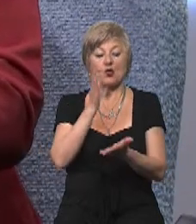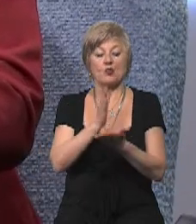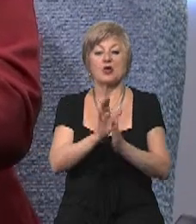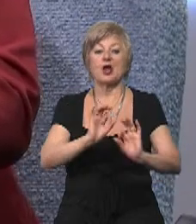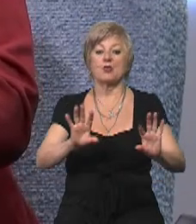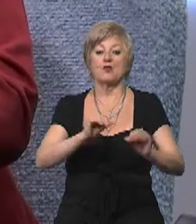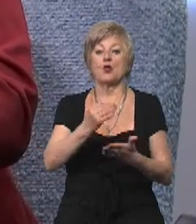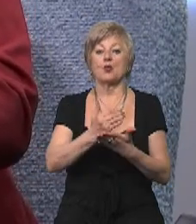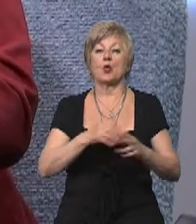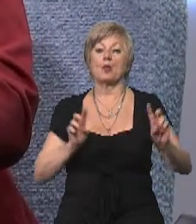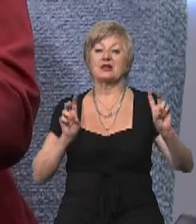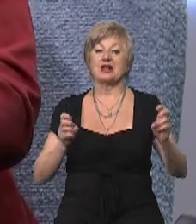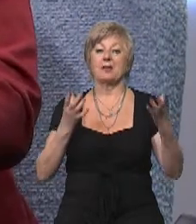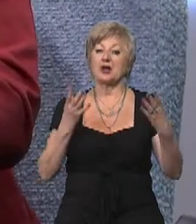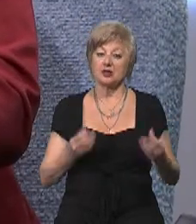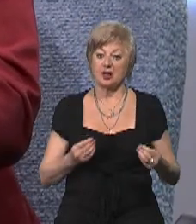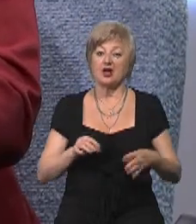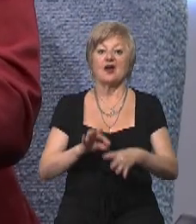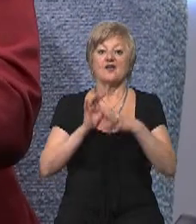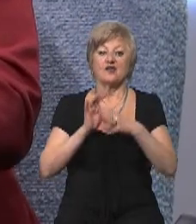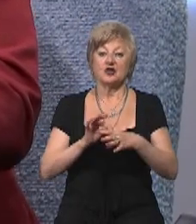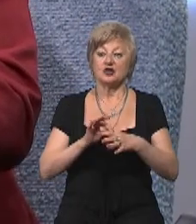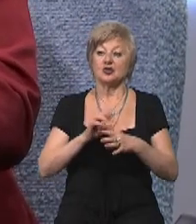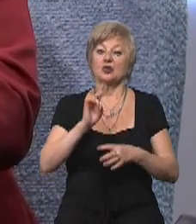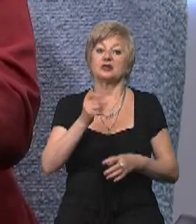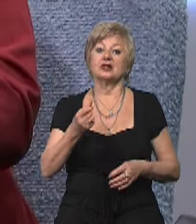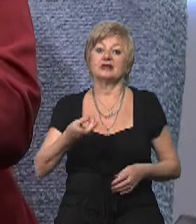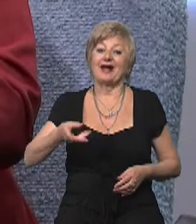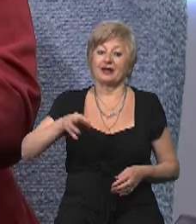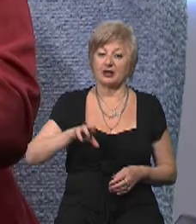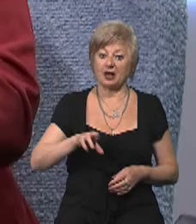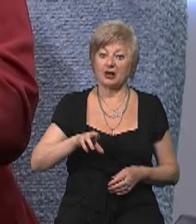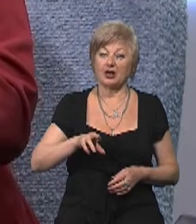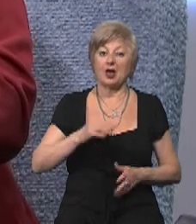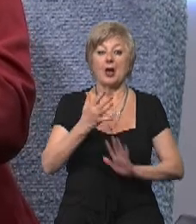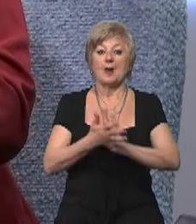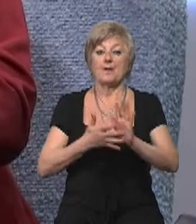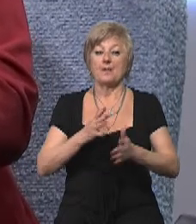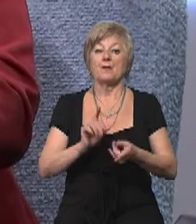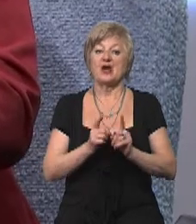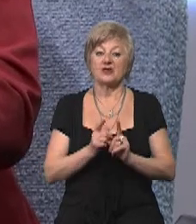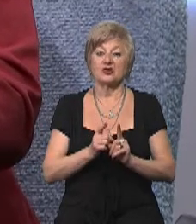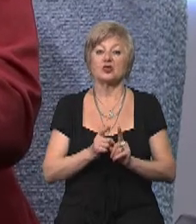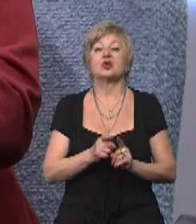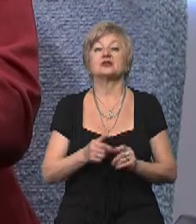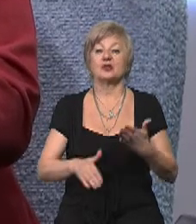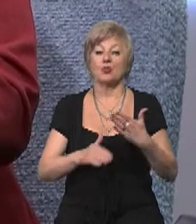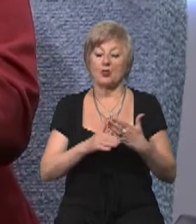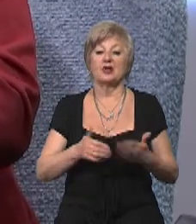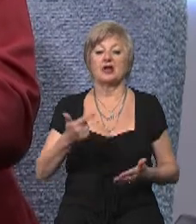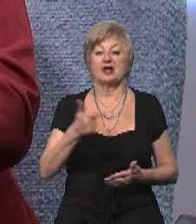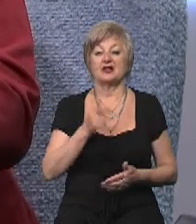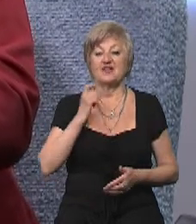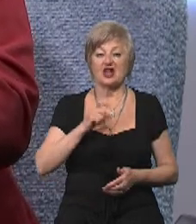ефірі програми «Тема дня». У студії працює Наталя Зворигіна, а з сурдоперекладом нам допомагає